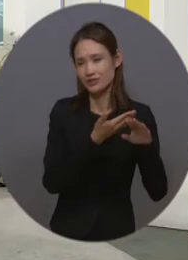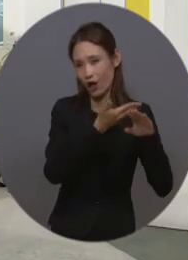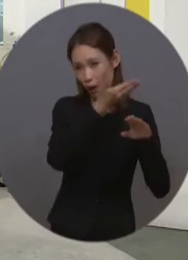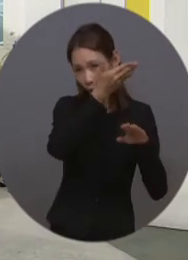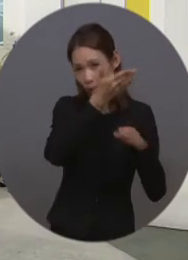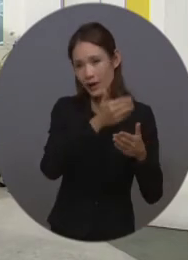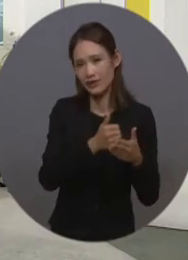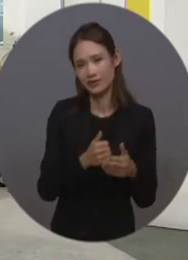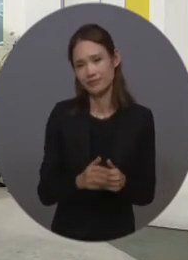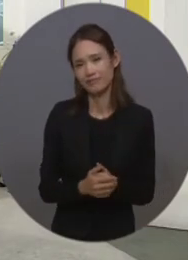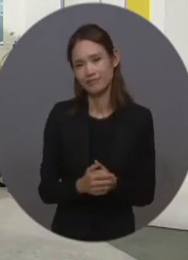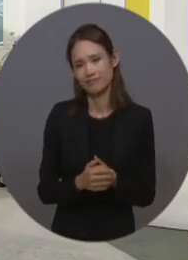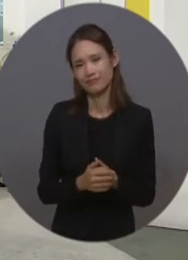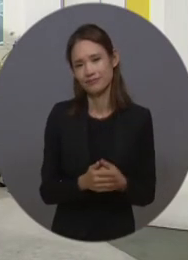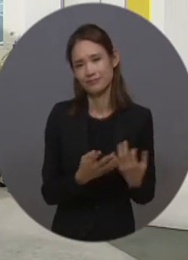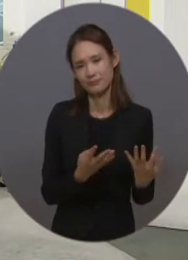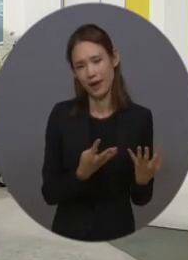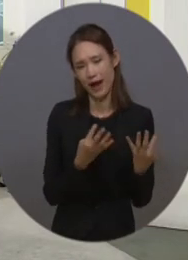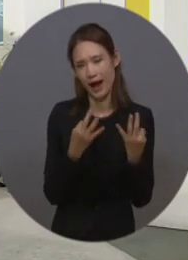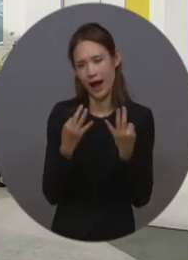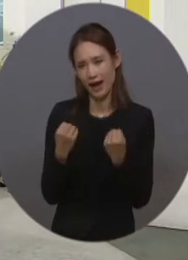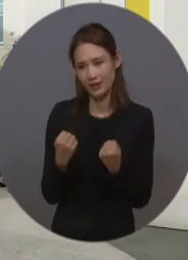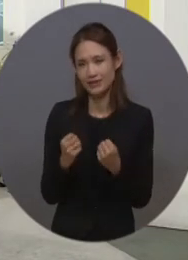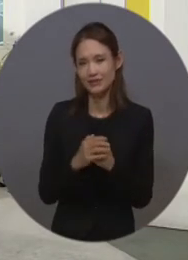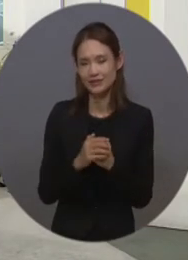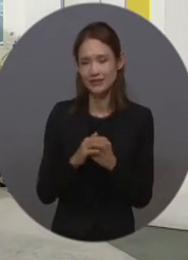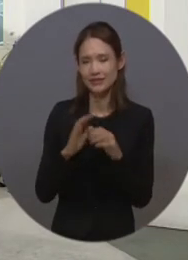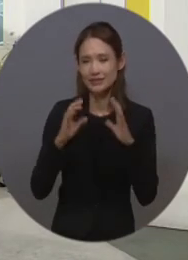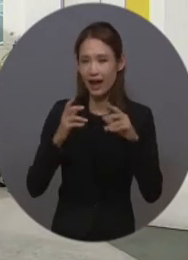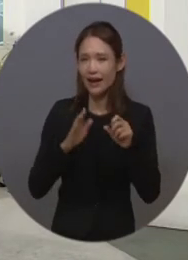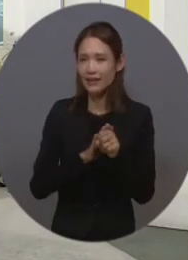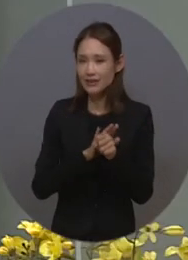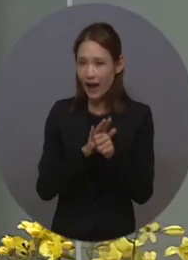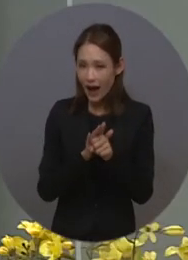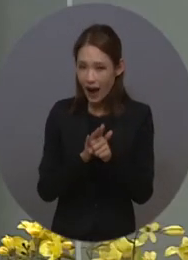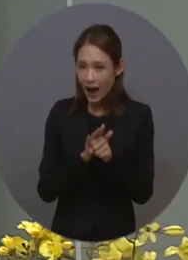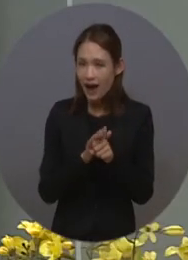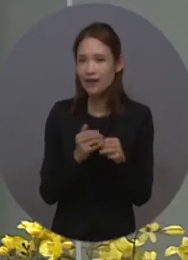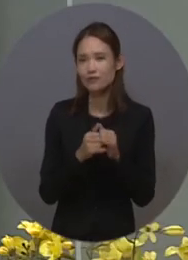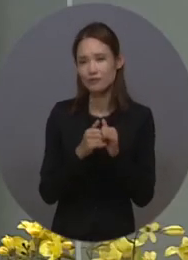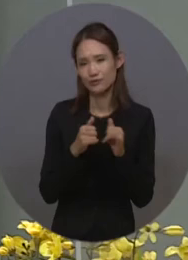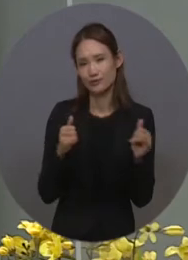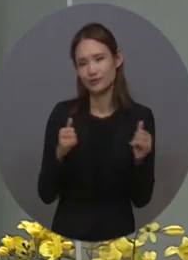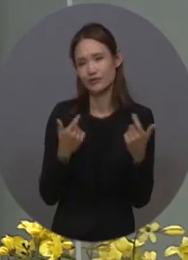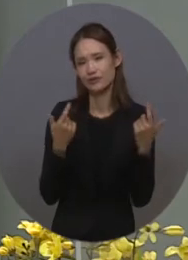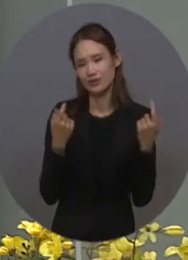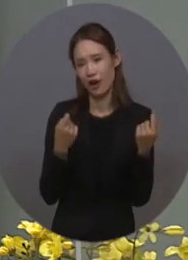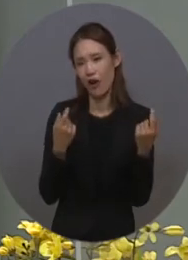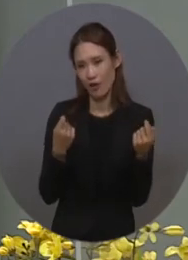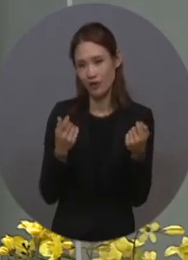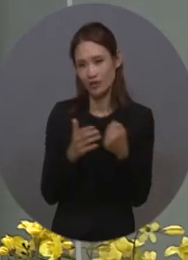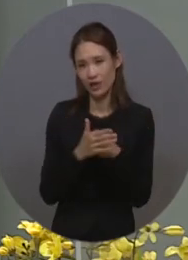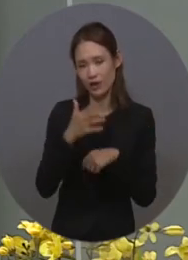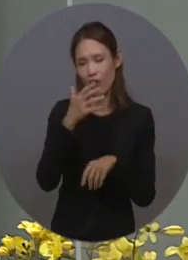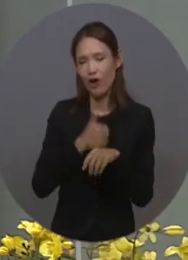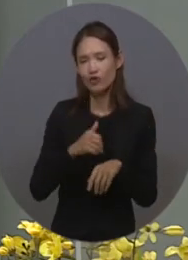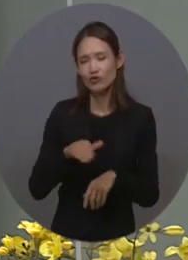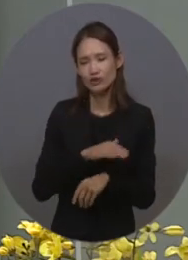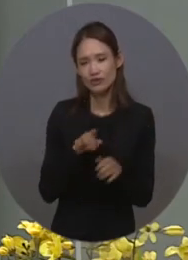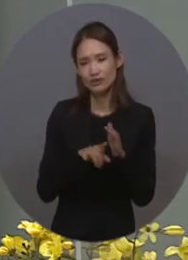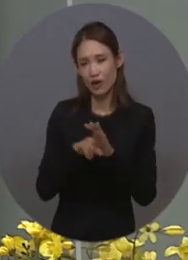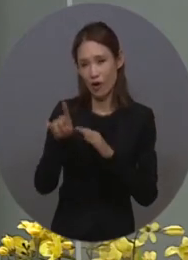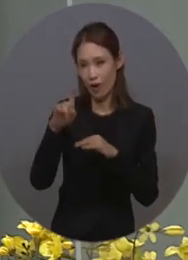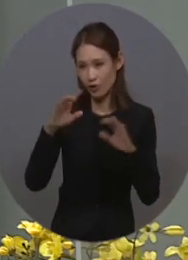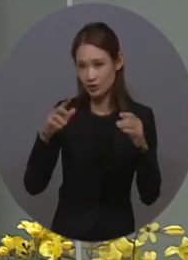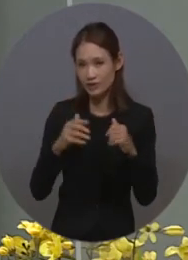선배님들, 많은 우리 또 애국자분들이라고 표현하면 되겠지만 이런 분들이 있어서 결국 대한민국 선진국으로 됐는데